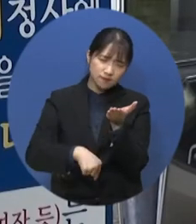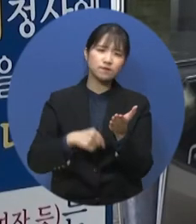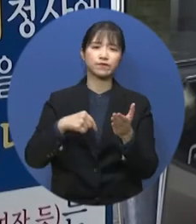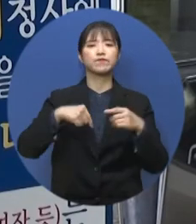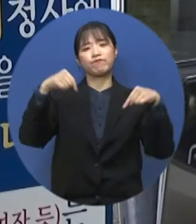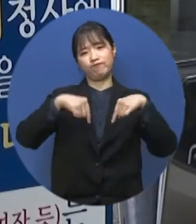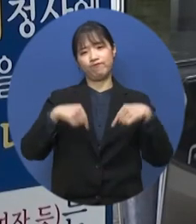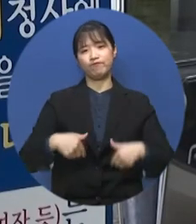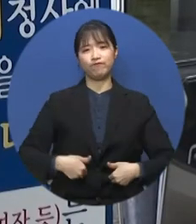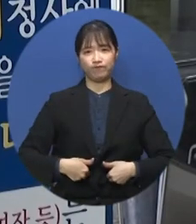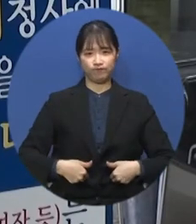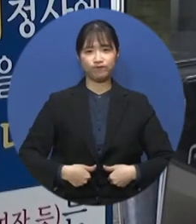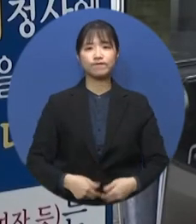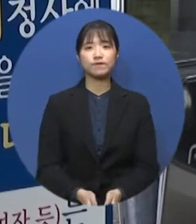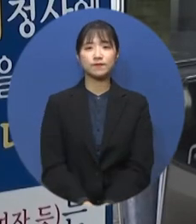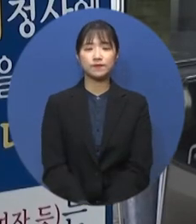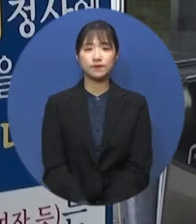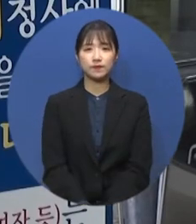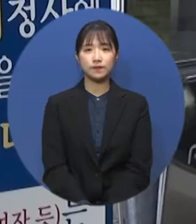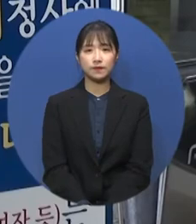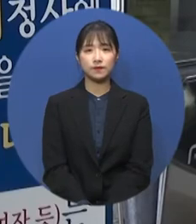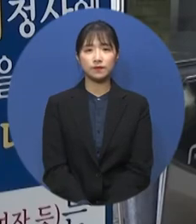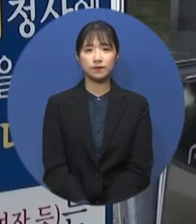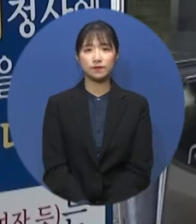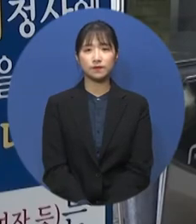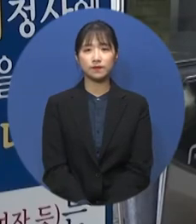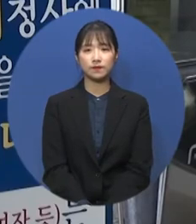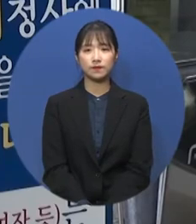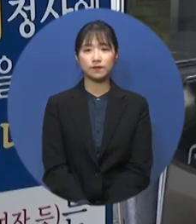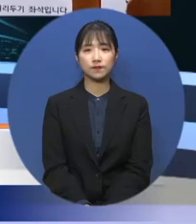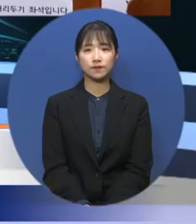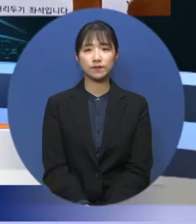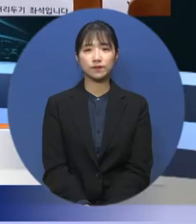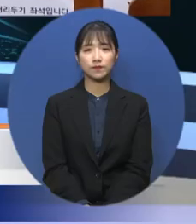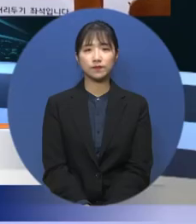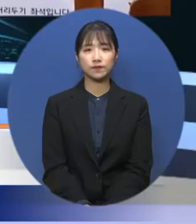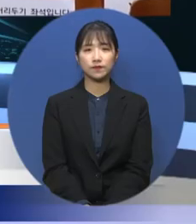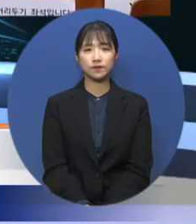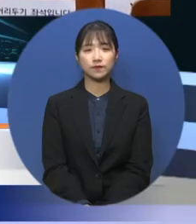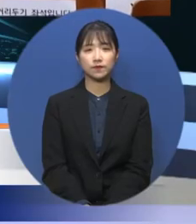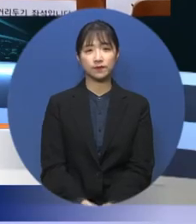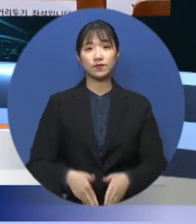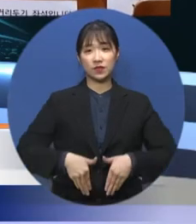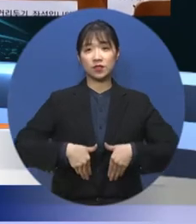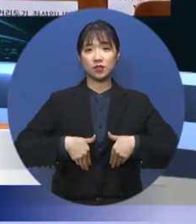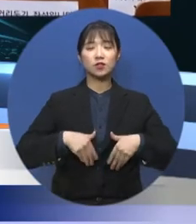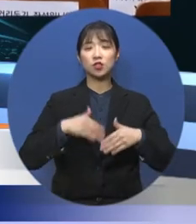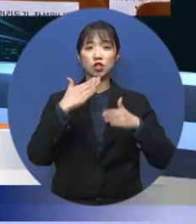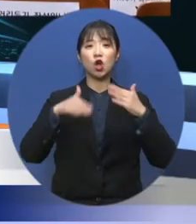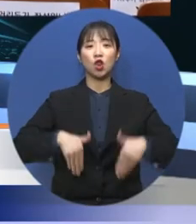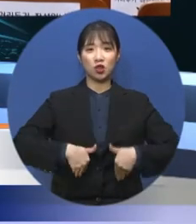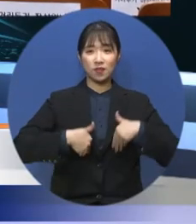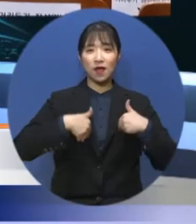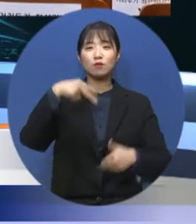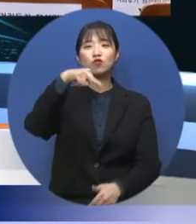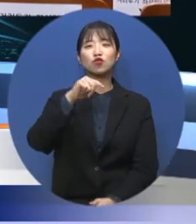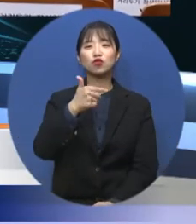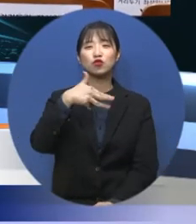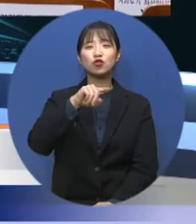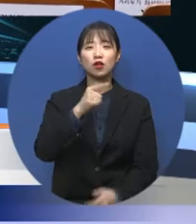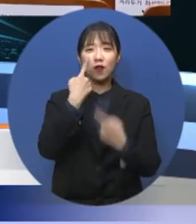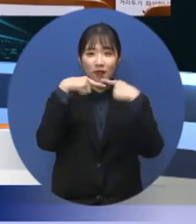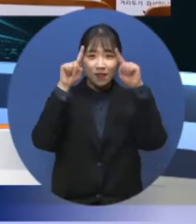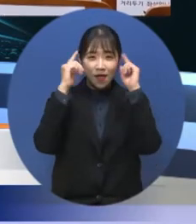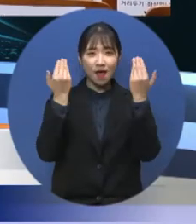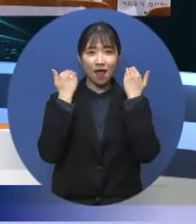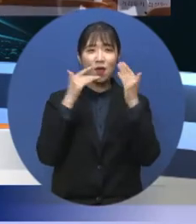때입니다. 복지TV 전북방송 구윤철이었습니다. 전남에 위치한 순천대학교가 약학대학